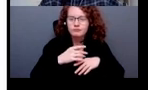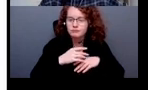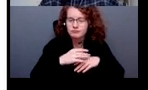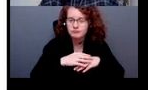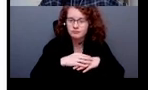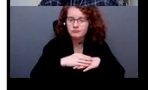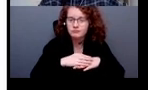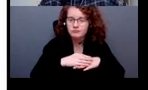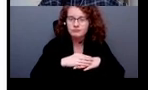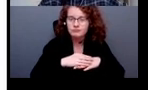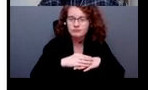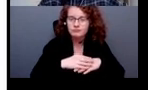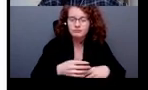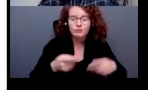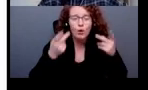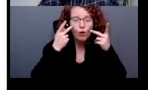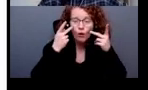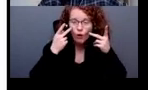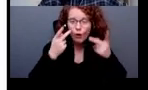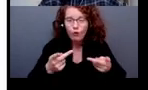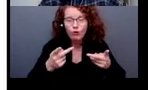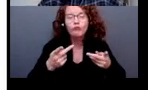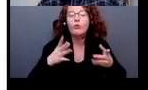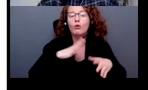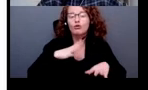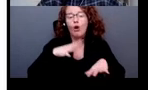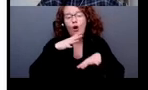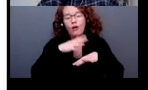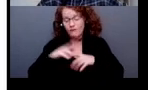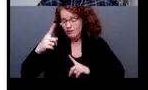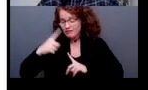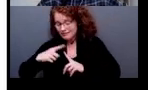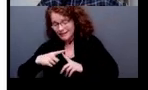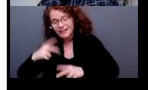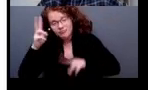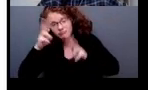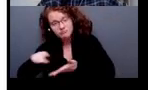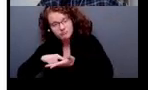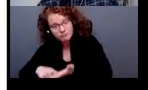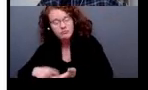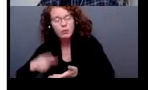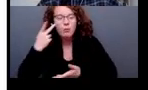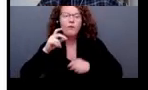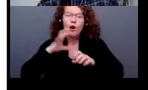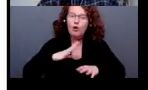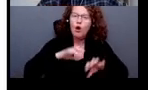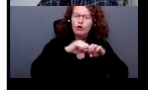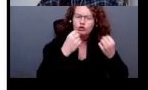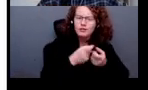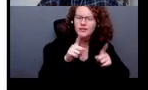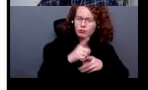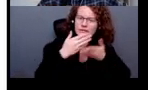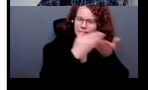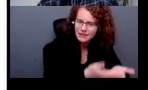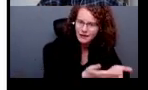qu'on a travaillé avec Anaïs au carrefour des sciences sociales et de formes de création, hein, qui peuvent être proches du design graphique avec